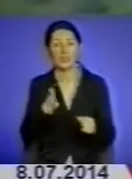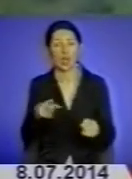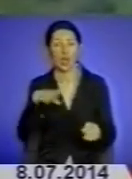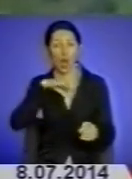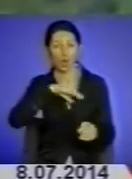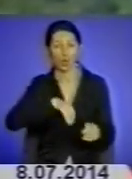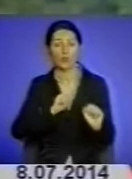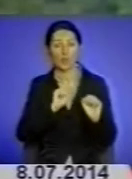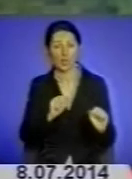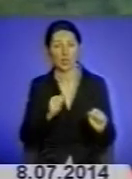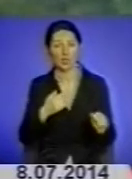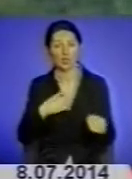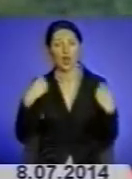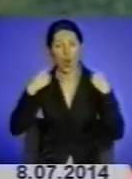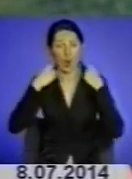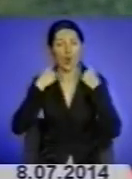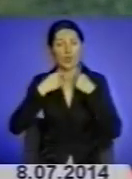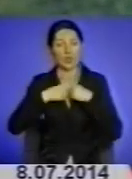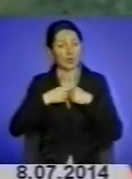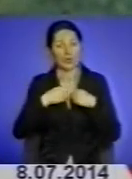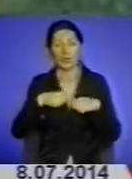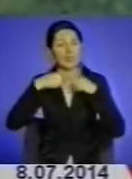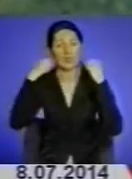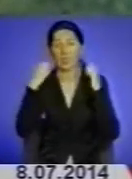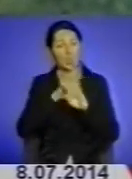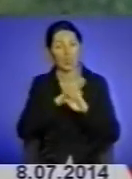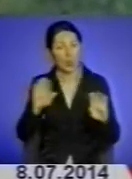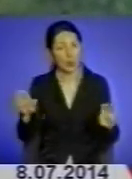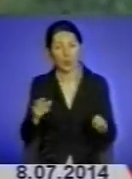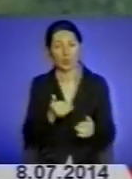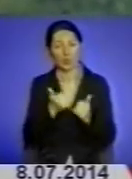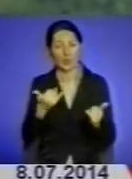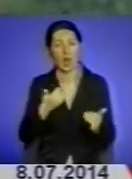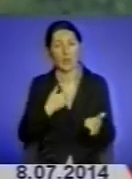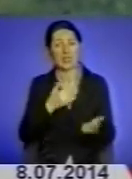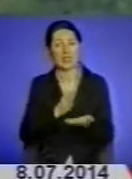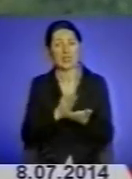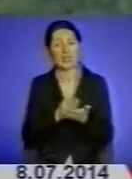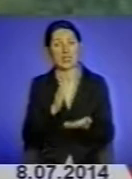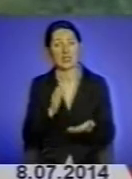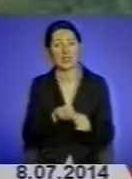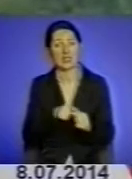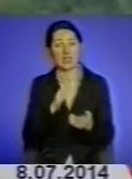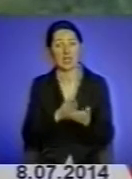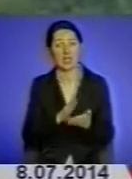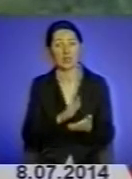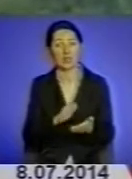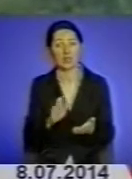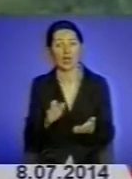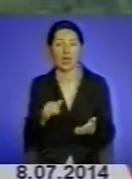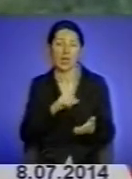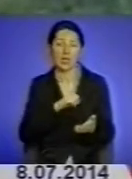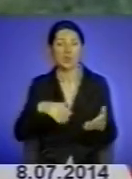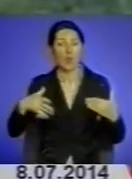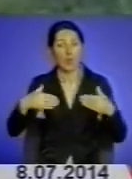І надзвичайно я його тепер знімати не буду. Для мене це є не якесь самовнушення чи